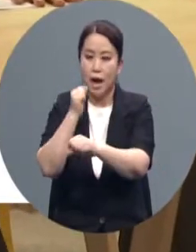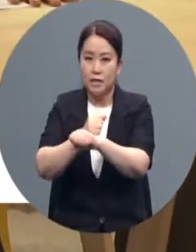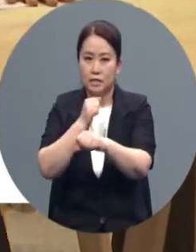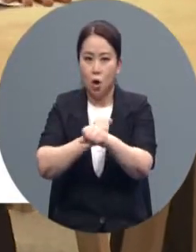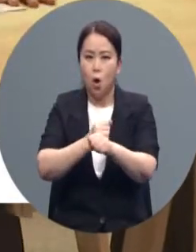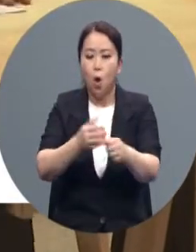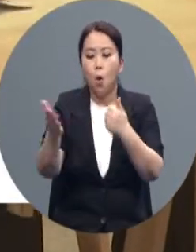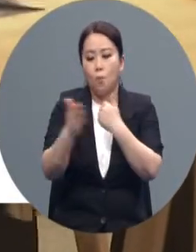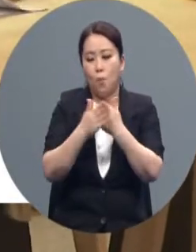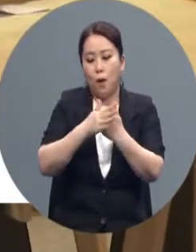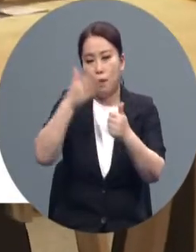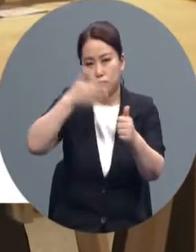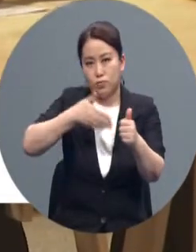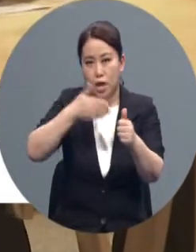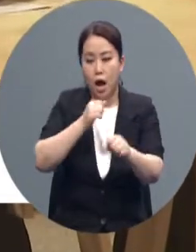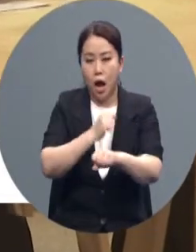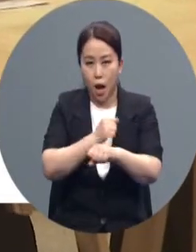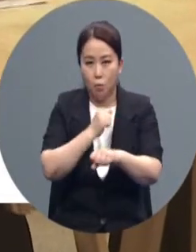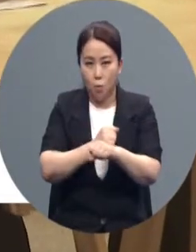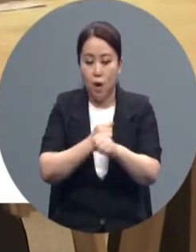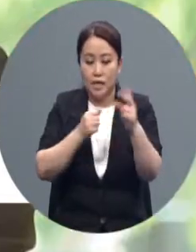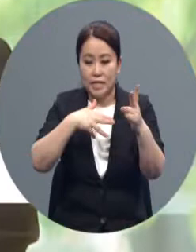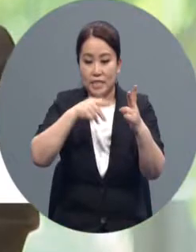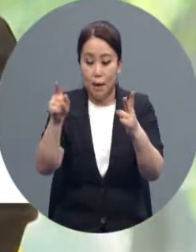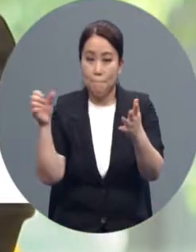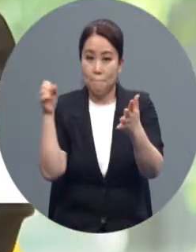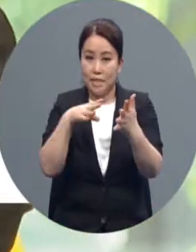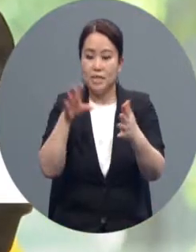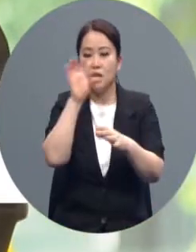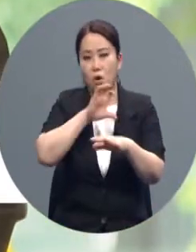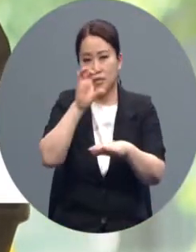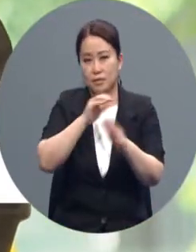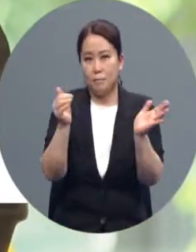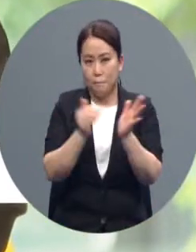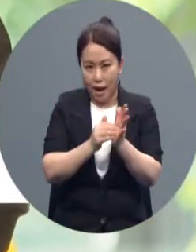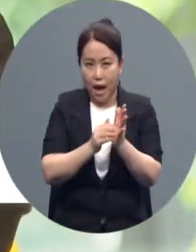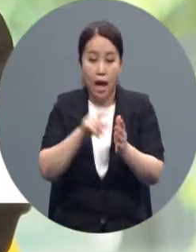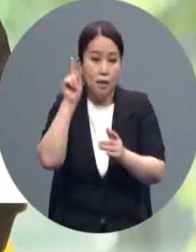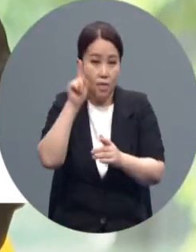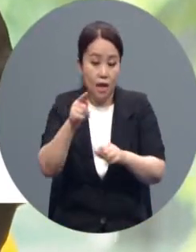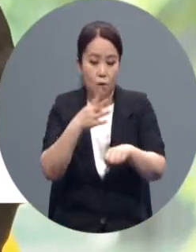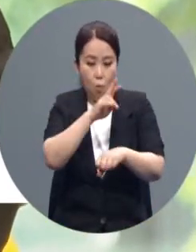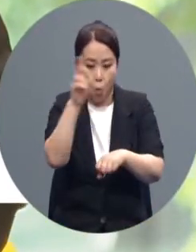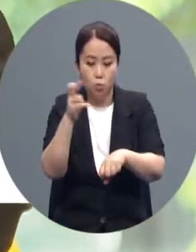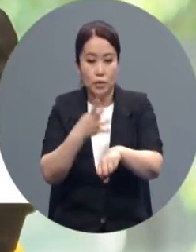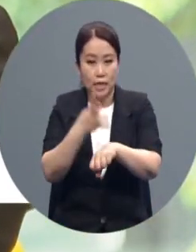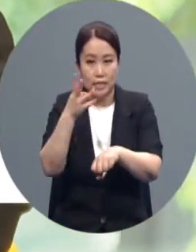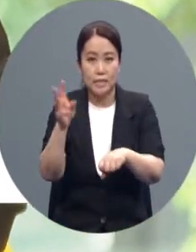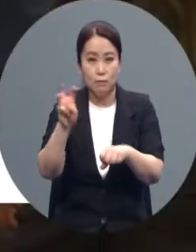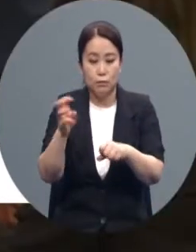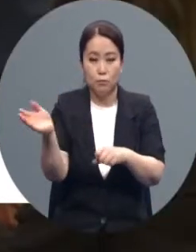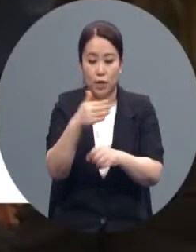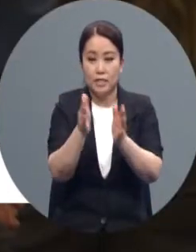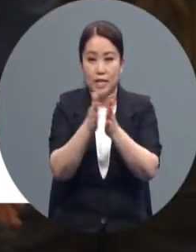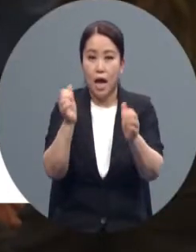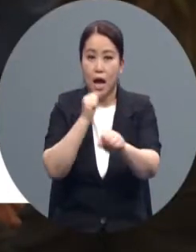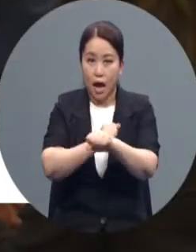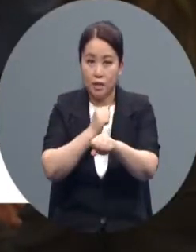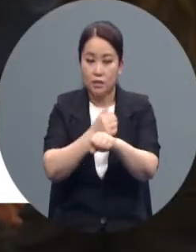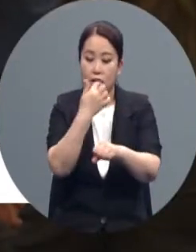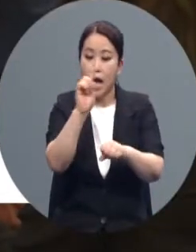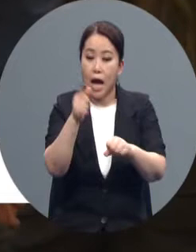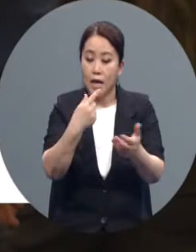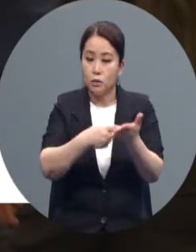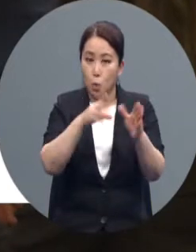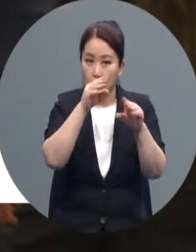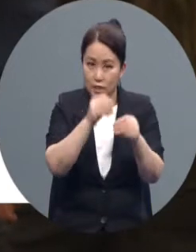진행했습니다. 우리 시각으로 내일 오후 4시 30분부터 진행되는 2차 PT에는 한 총리와 박 시장 등이 연사로